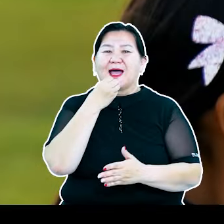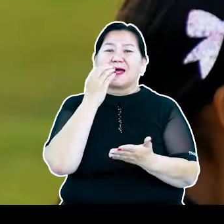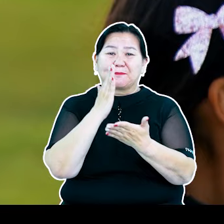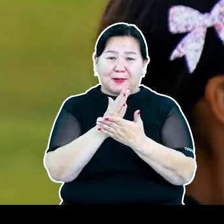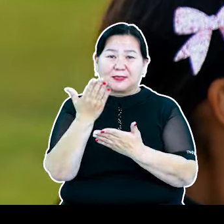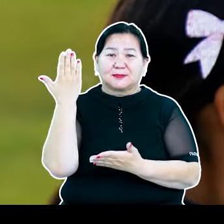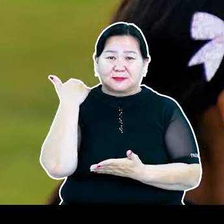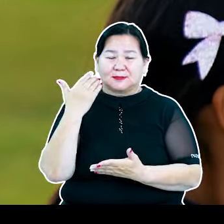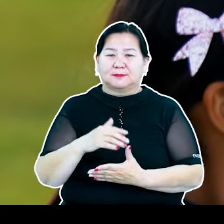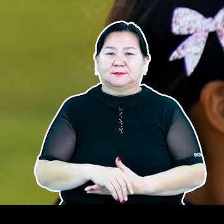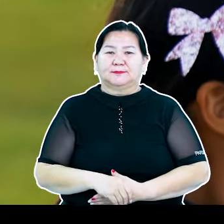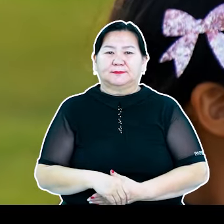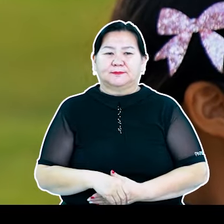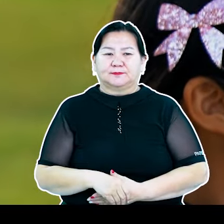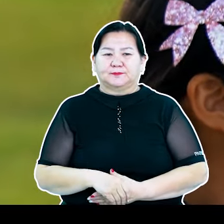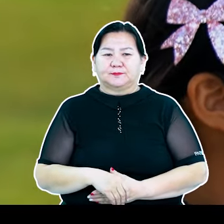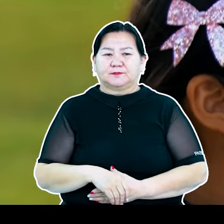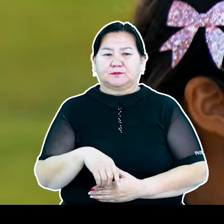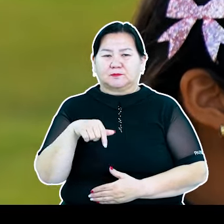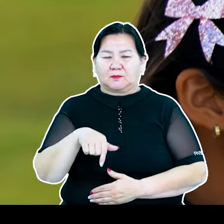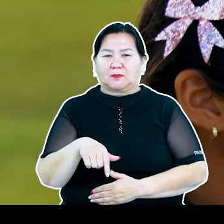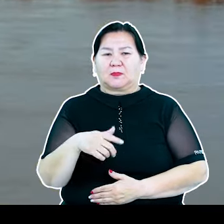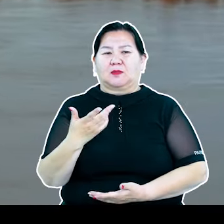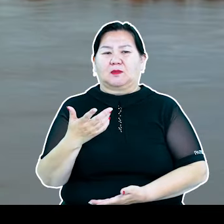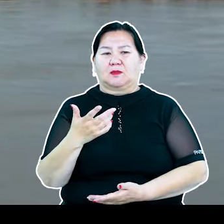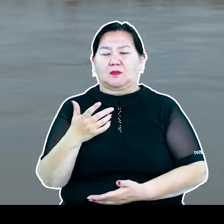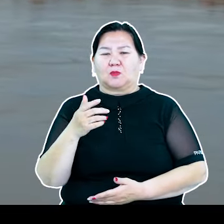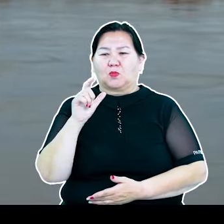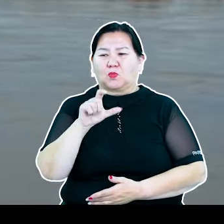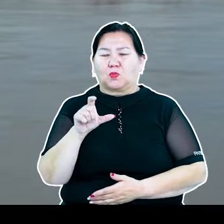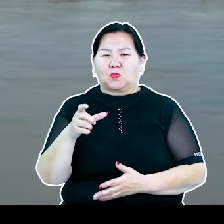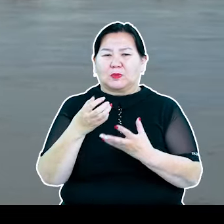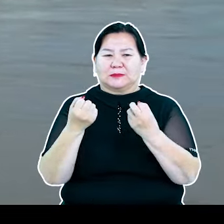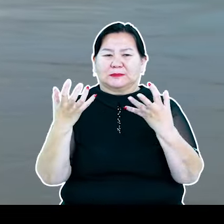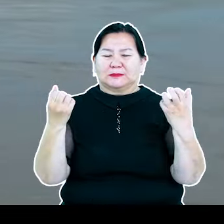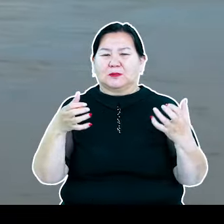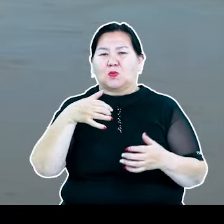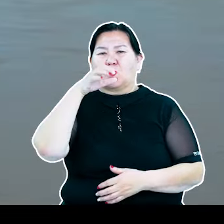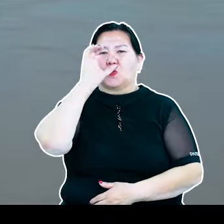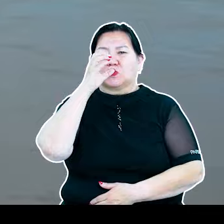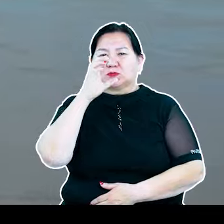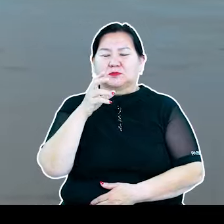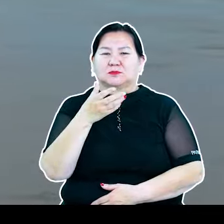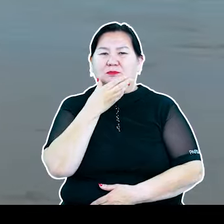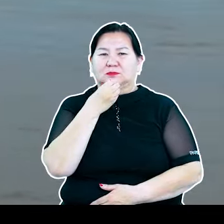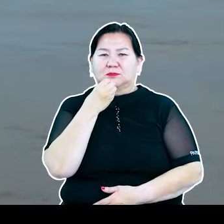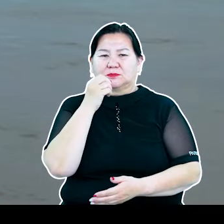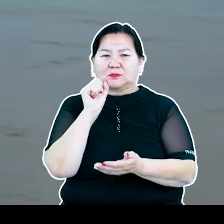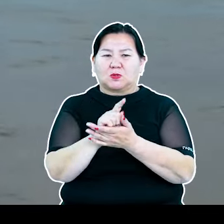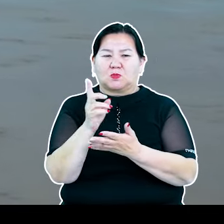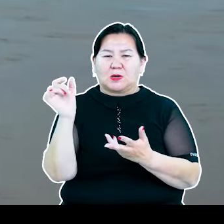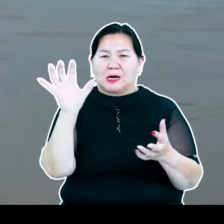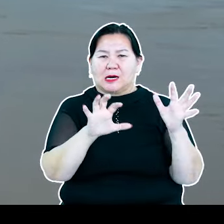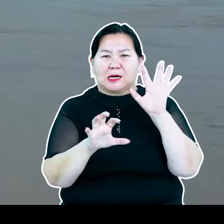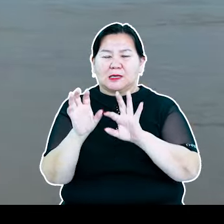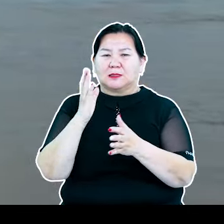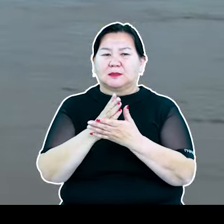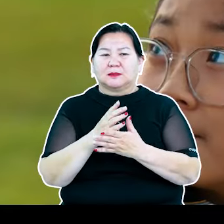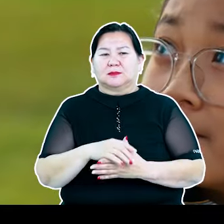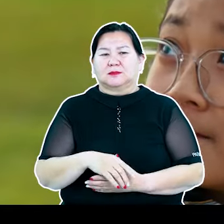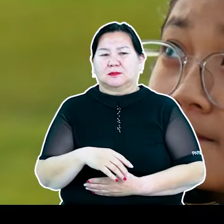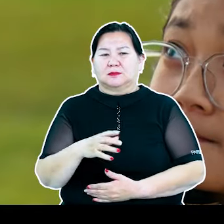байсан юм шүү дээ. Гол мань хүртэл гүн их устай шумбахад хөл алдаад